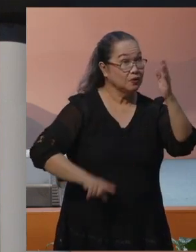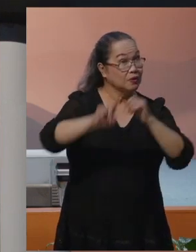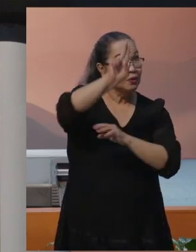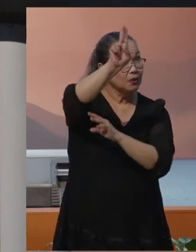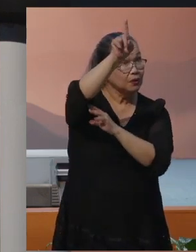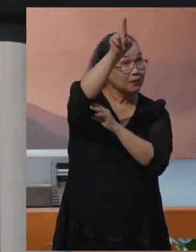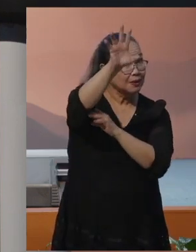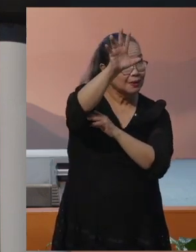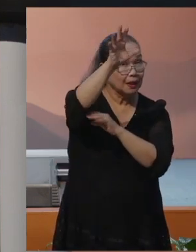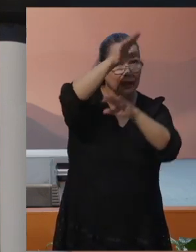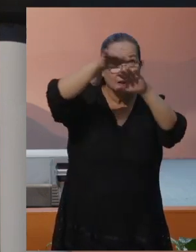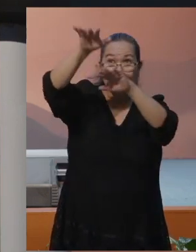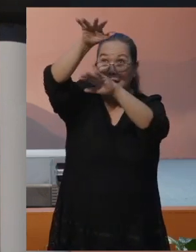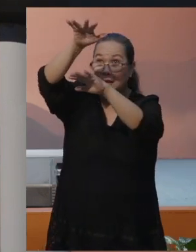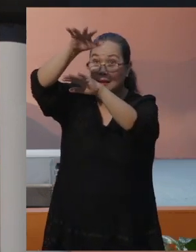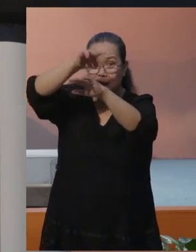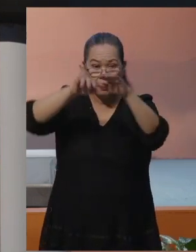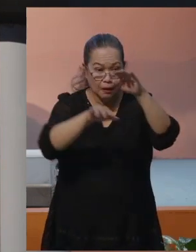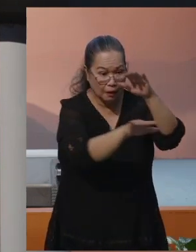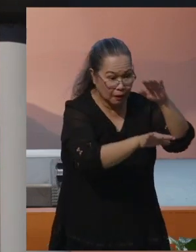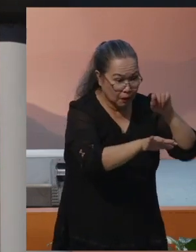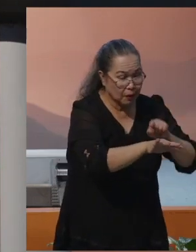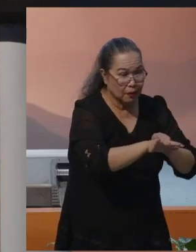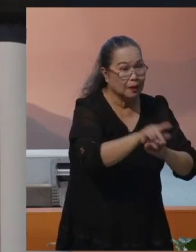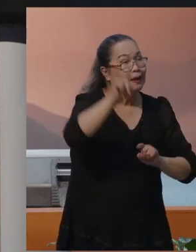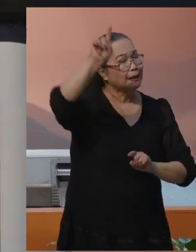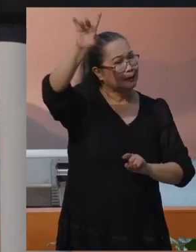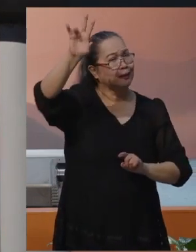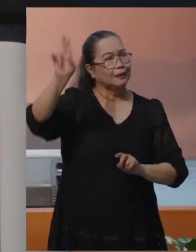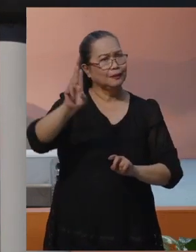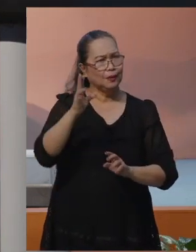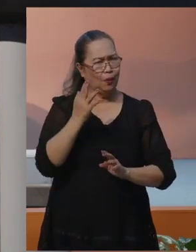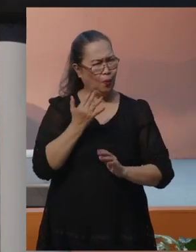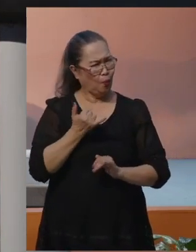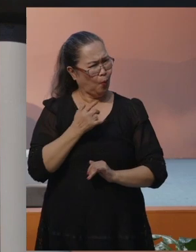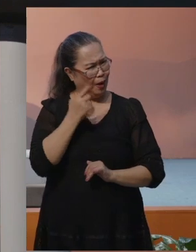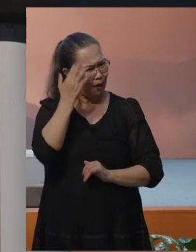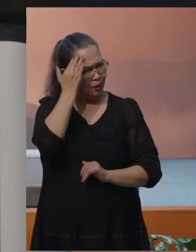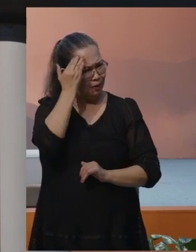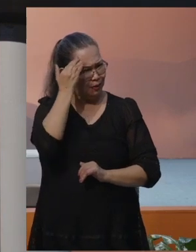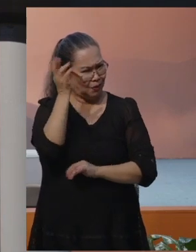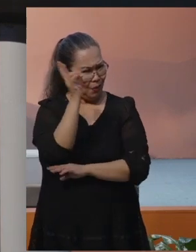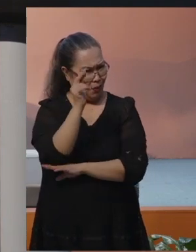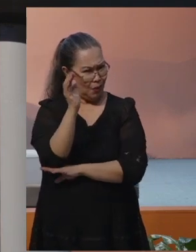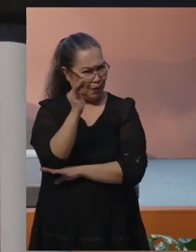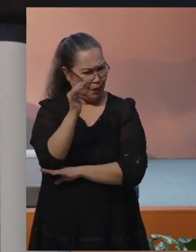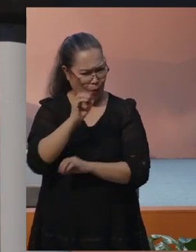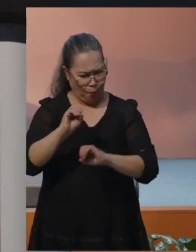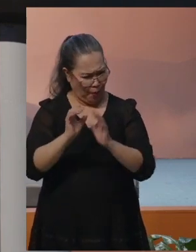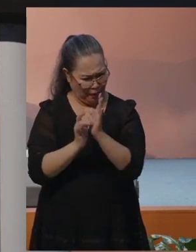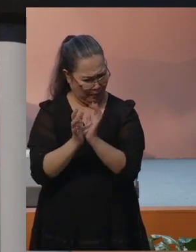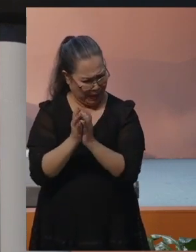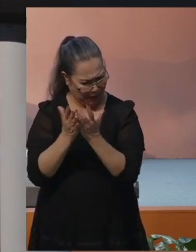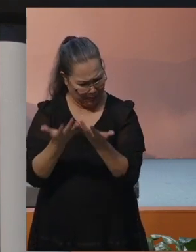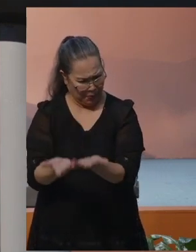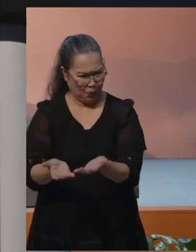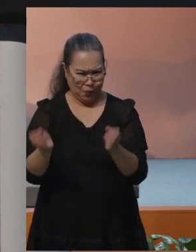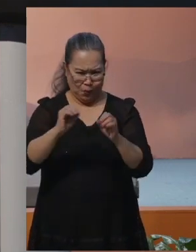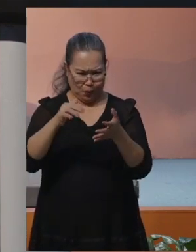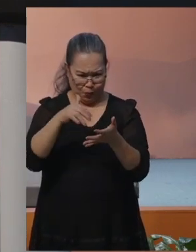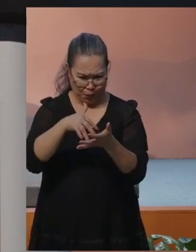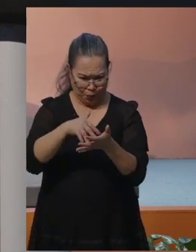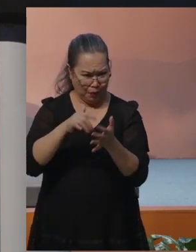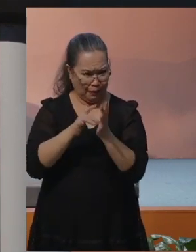in the heavens above and on earth beneath. Paano nalaman ni Rahab yun? Wala naman siyang Bible. Wala naman Bible study.